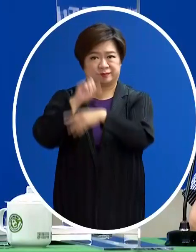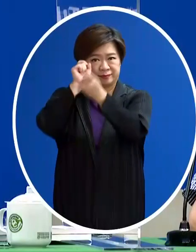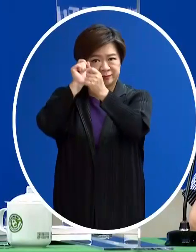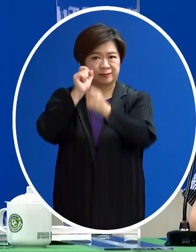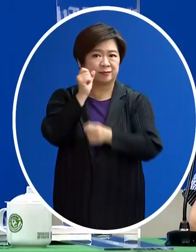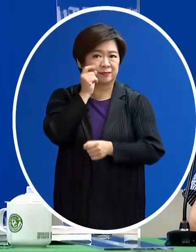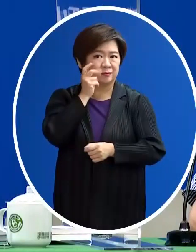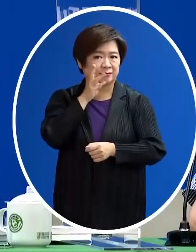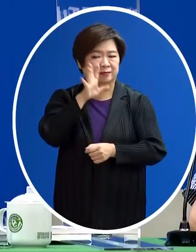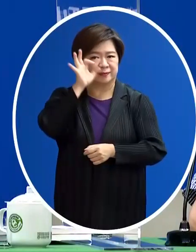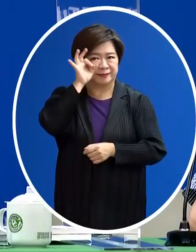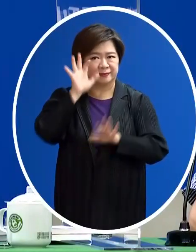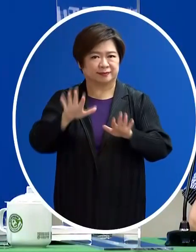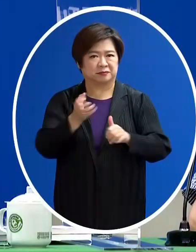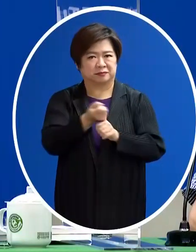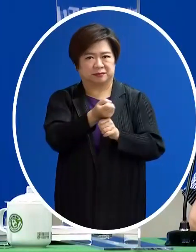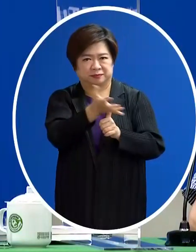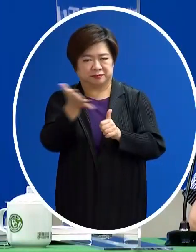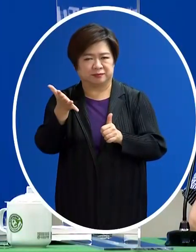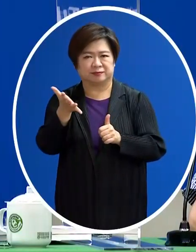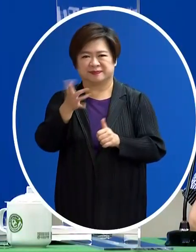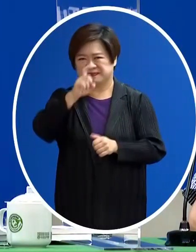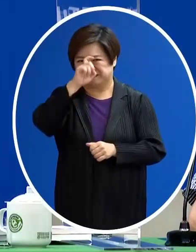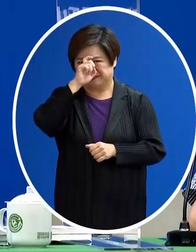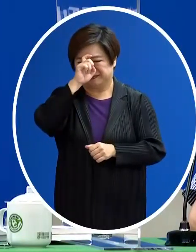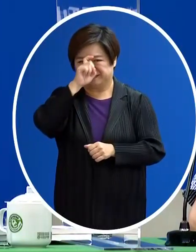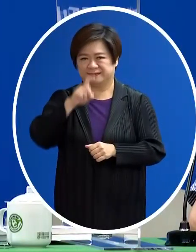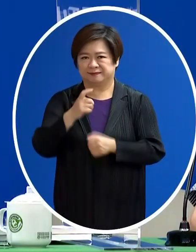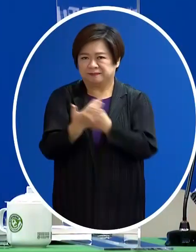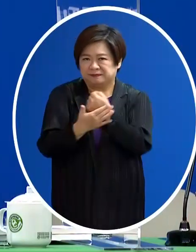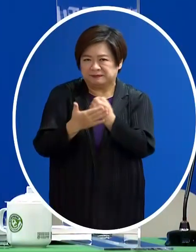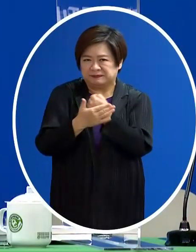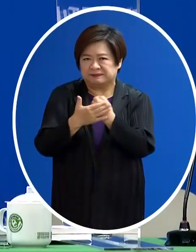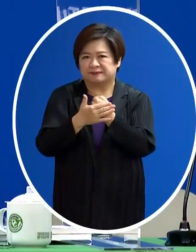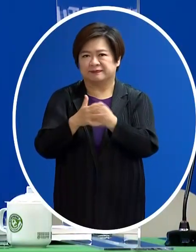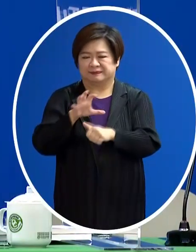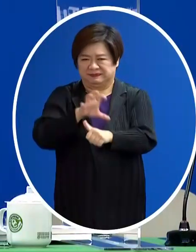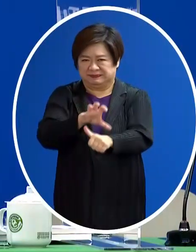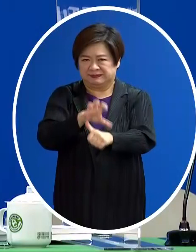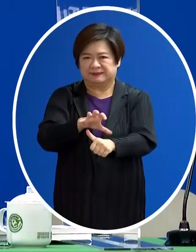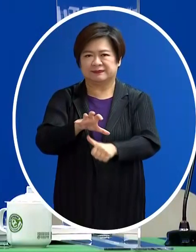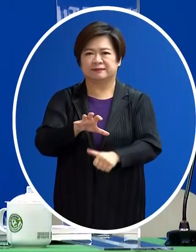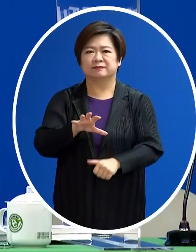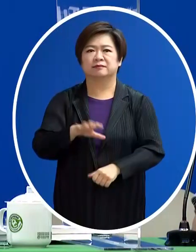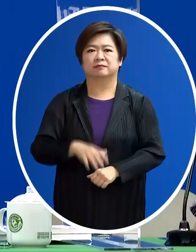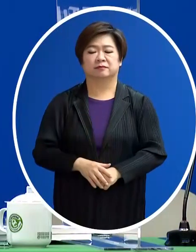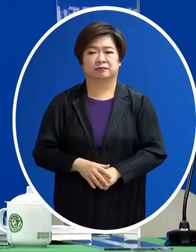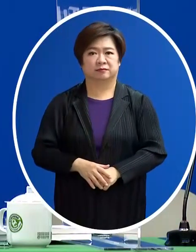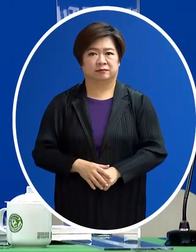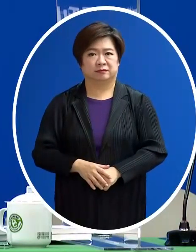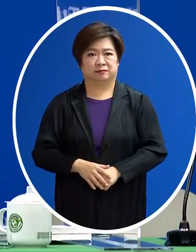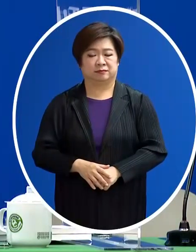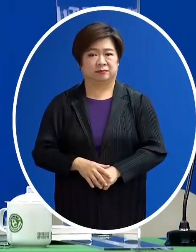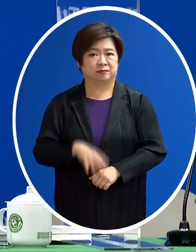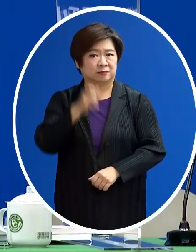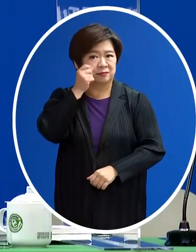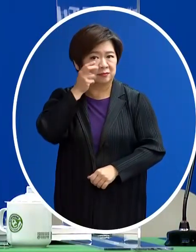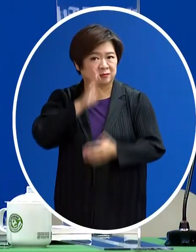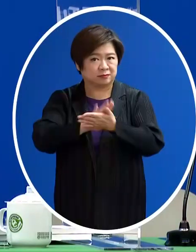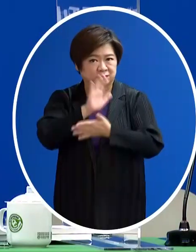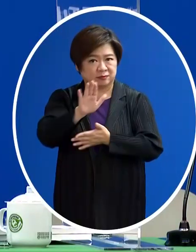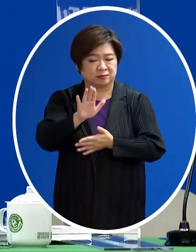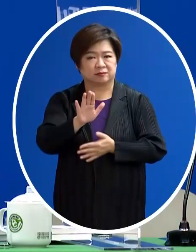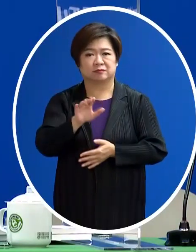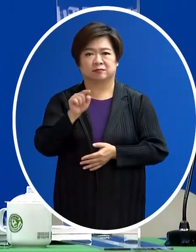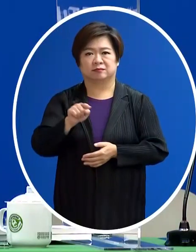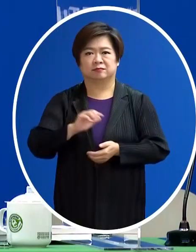们会面临这一波的流行，就必须要持续维持我们的防疫。那即使这几个月以后，这波疫